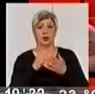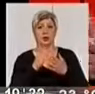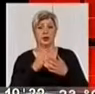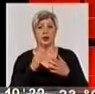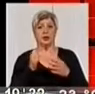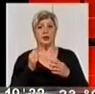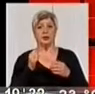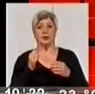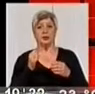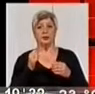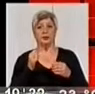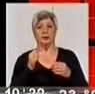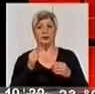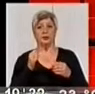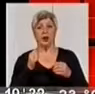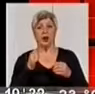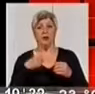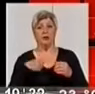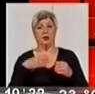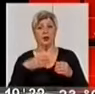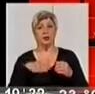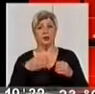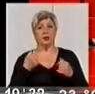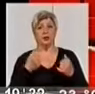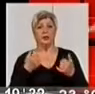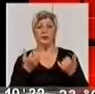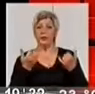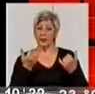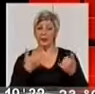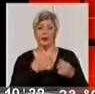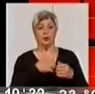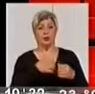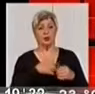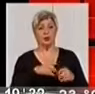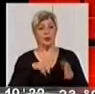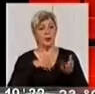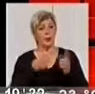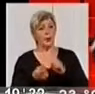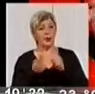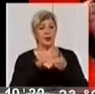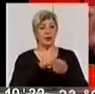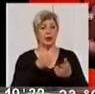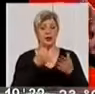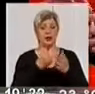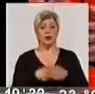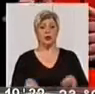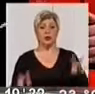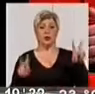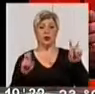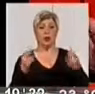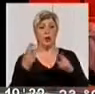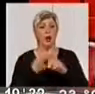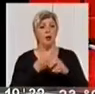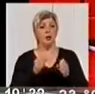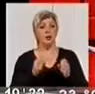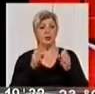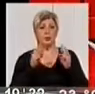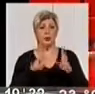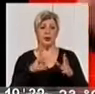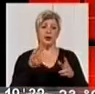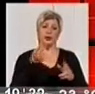зараз хочеться перейти до теми безпеки. Там дуже багато і харчування, і пожежна безпека, і багато